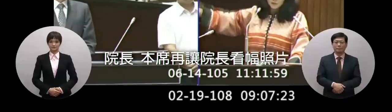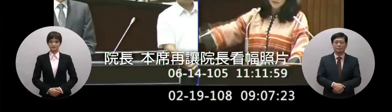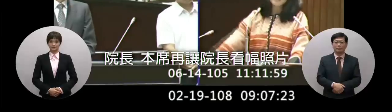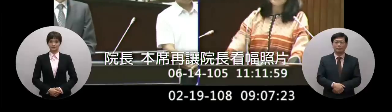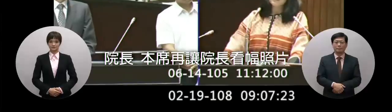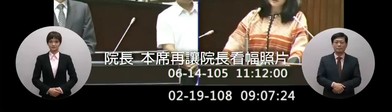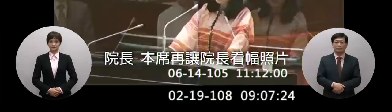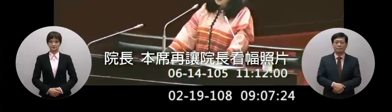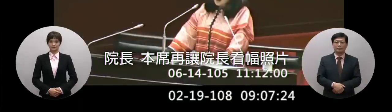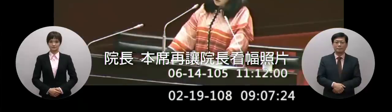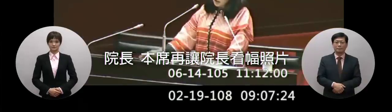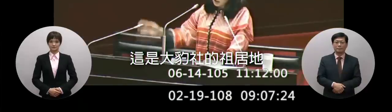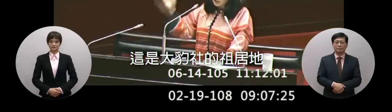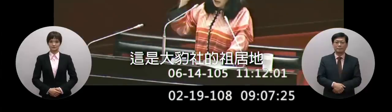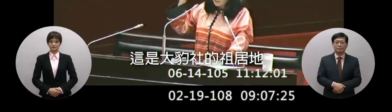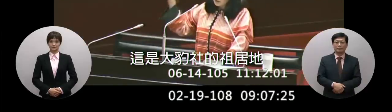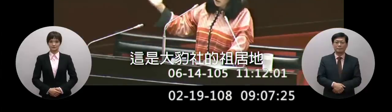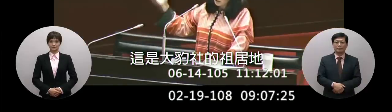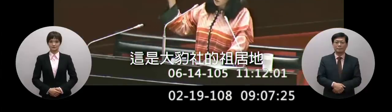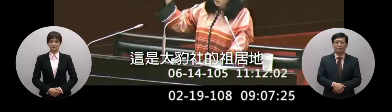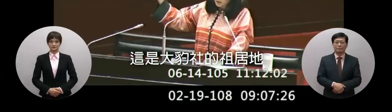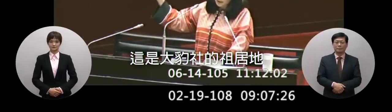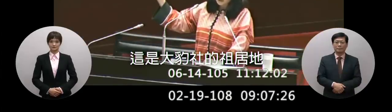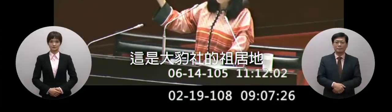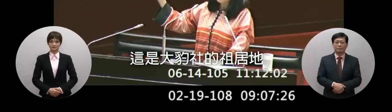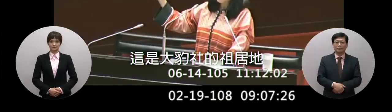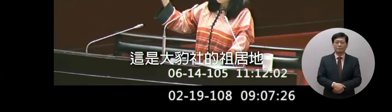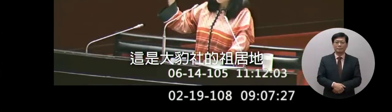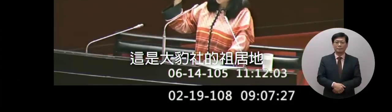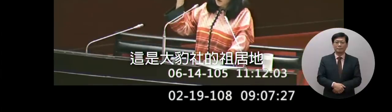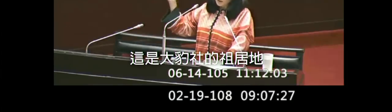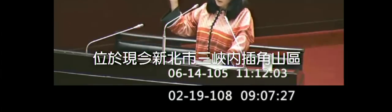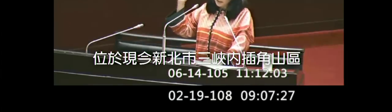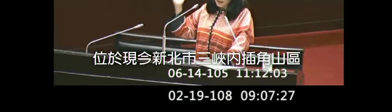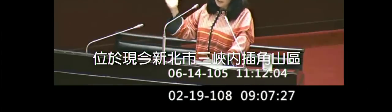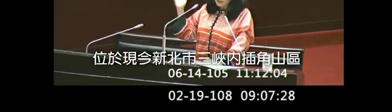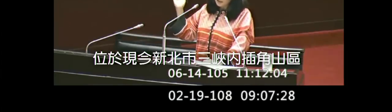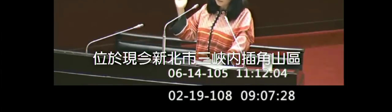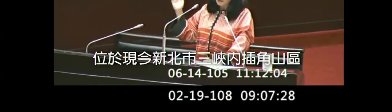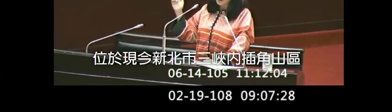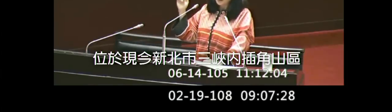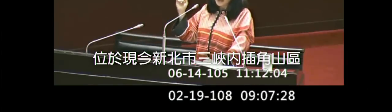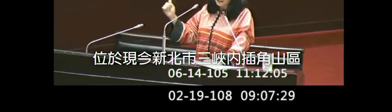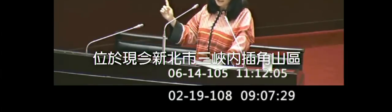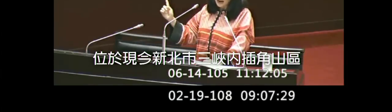看一下这幅照片，这是大报社的祖居地，位于